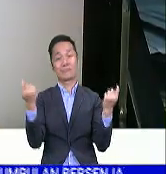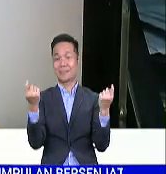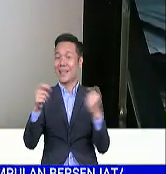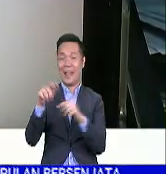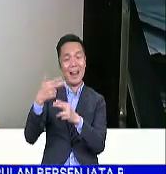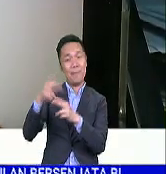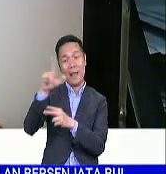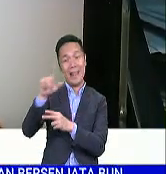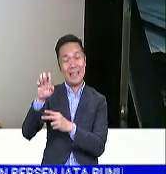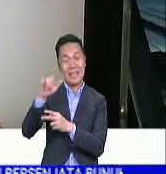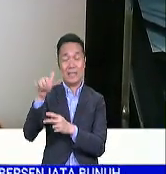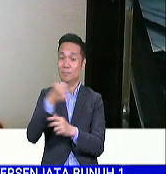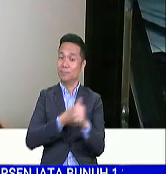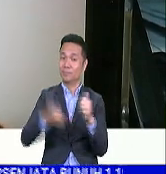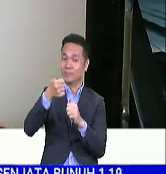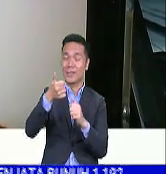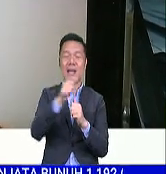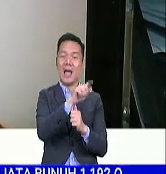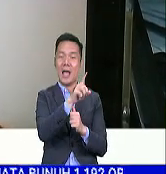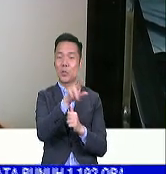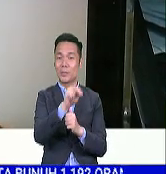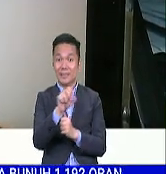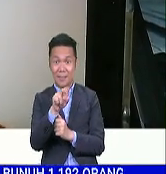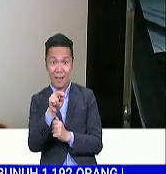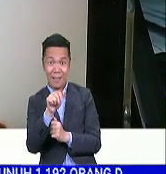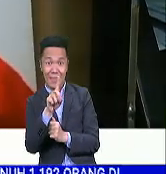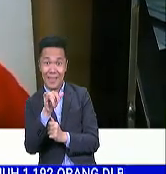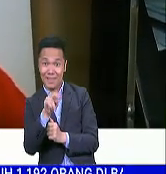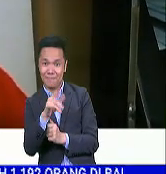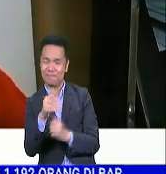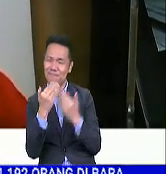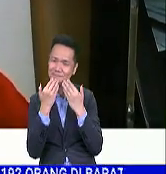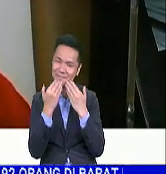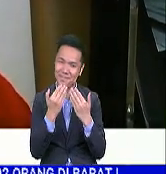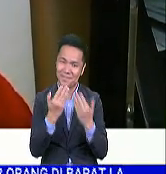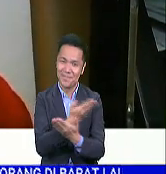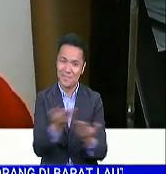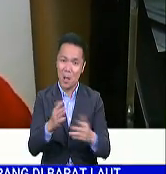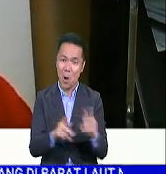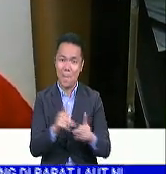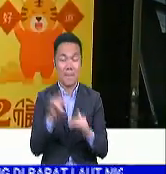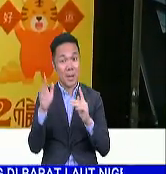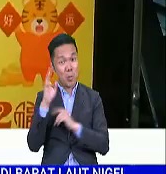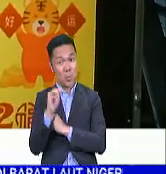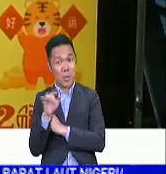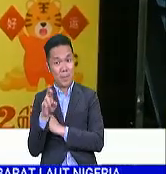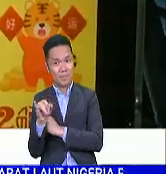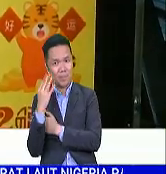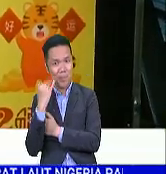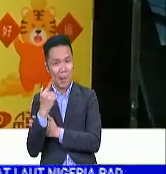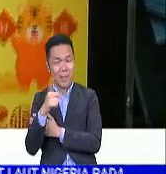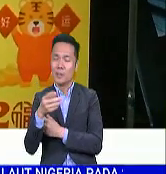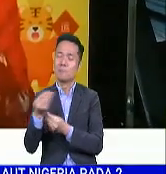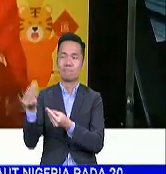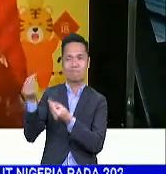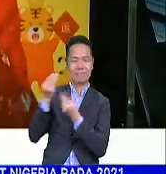Sri Lee yang juga ahli Dewan Undangan Negeri Adun Senadin mengucapkan terima kasih kepada masyarakat di Miri kerana telah memberi mandat